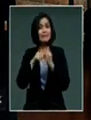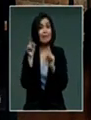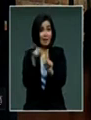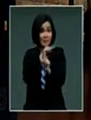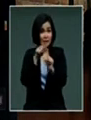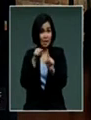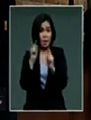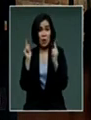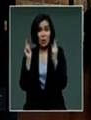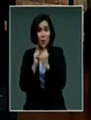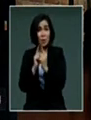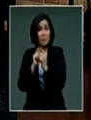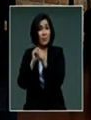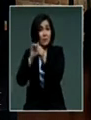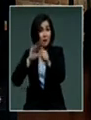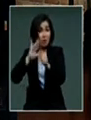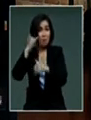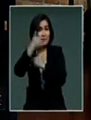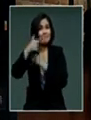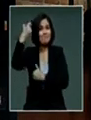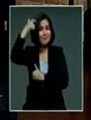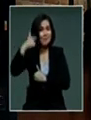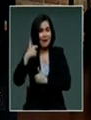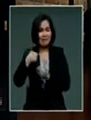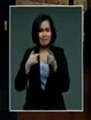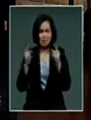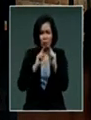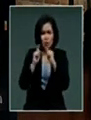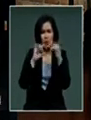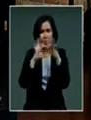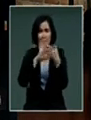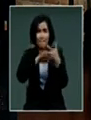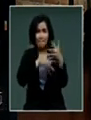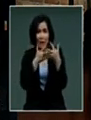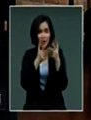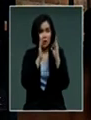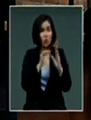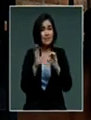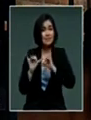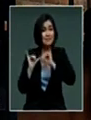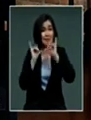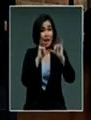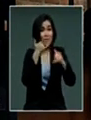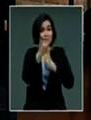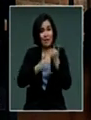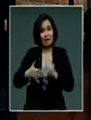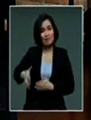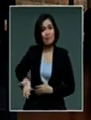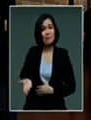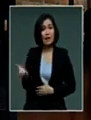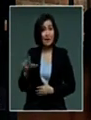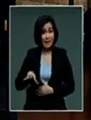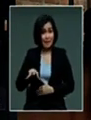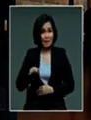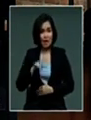ารือกับองซานซูจีนะครับเกี่ยวกับเรื่องของแผนการส่งตัวผู้อพยพชาวโรฮิงจาในบังคลาเทศเพื่อกลับสู่เมียนมาอย่างปล